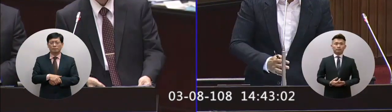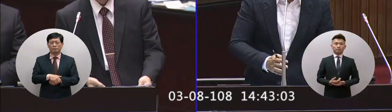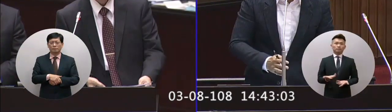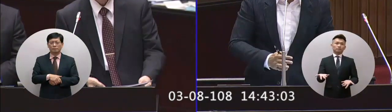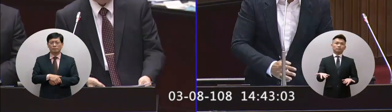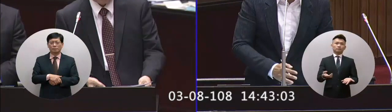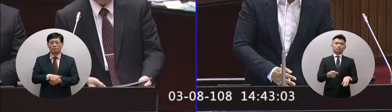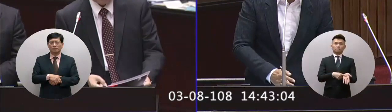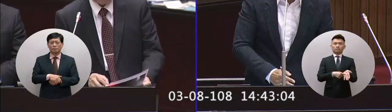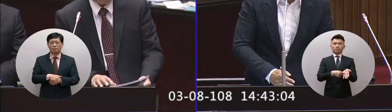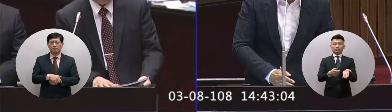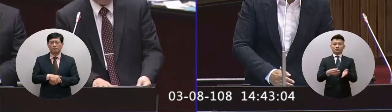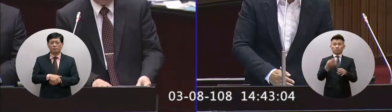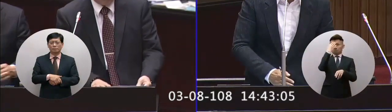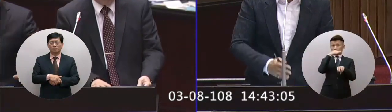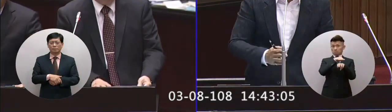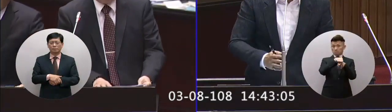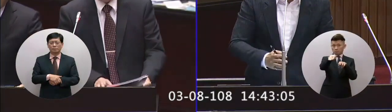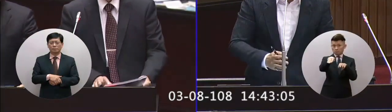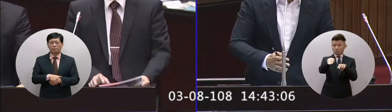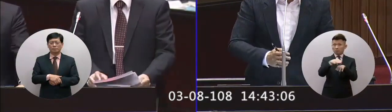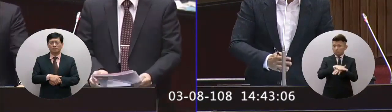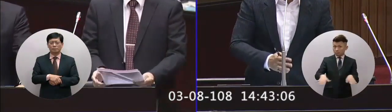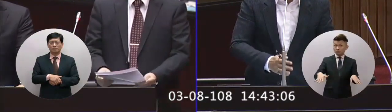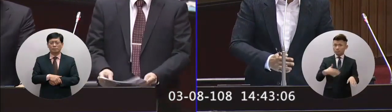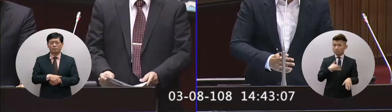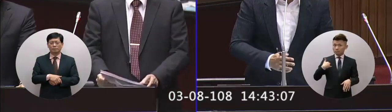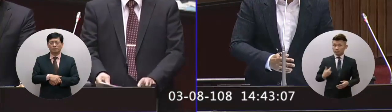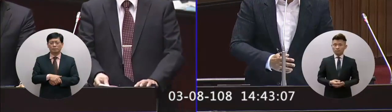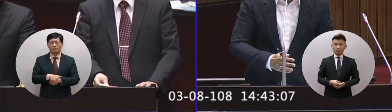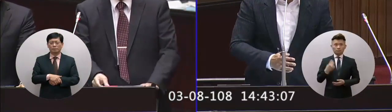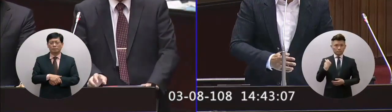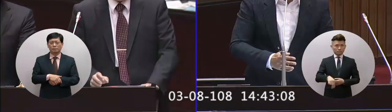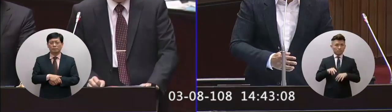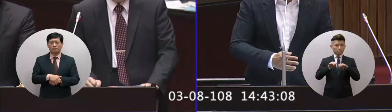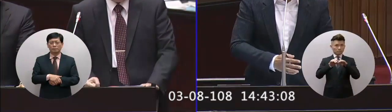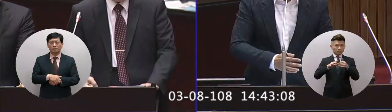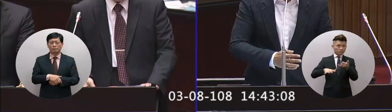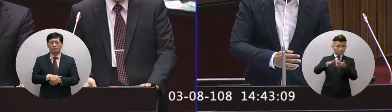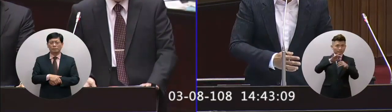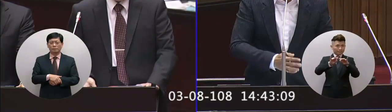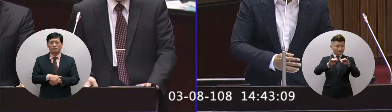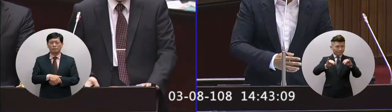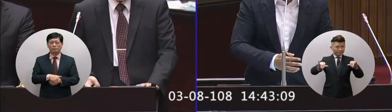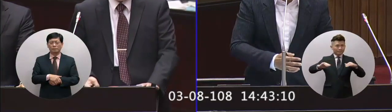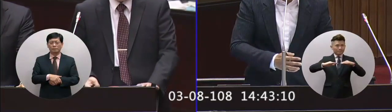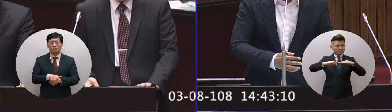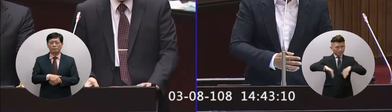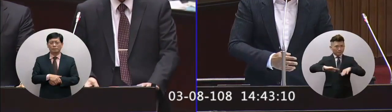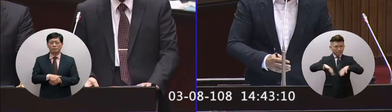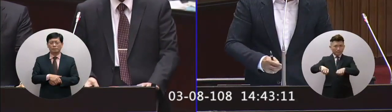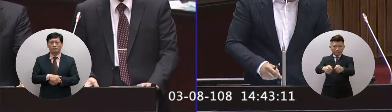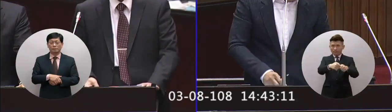這樣有提行數沒有問題我們對中國的土地會重新很大的上海